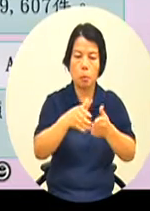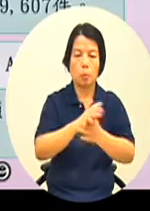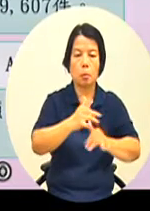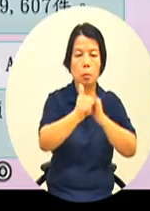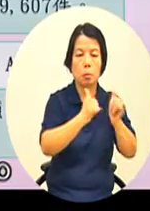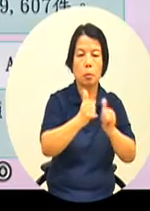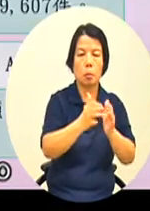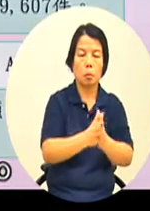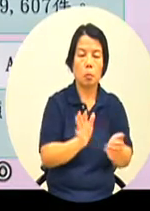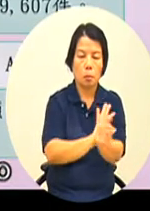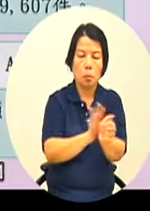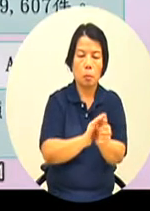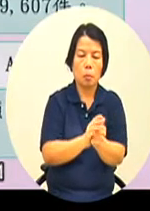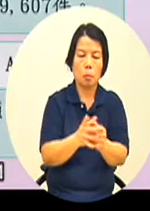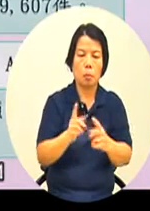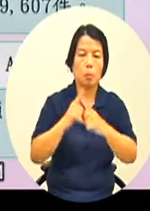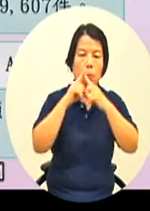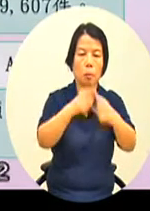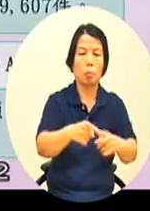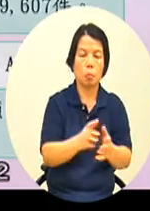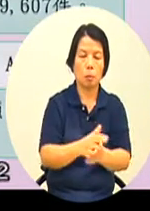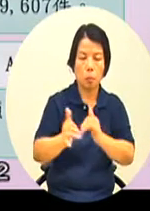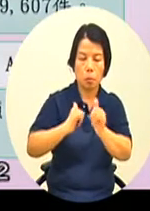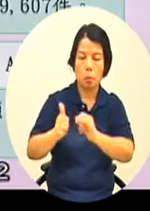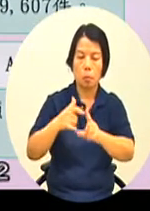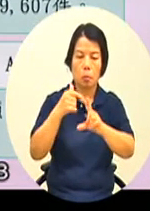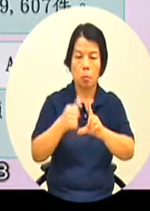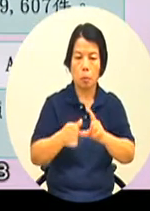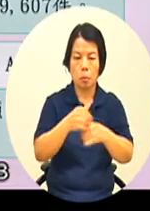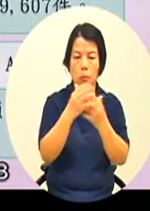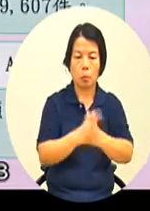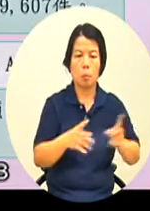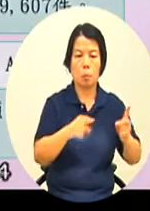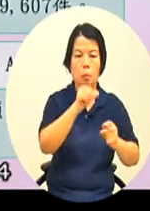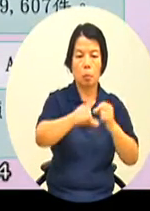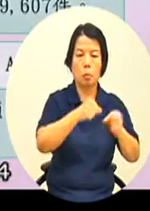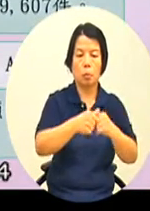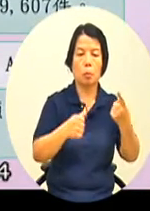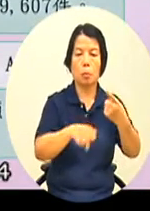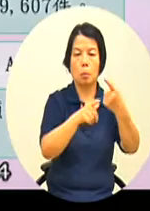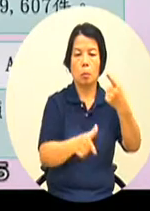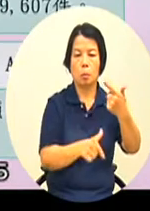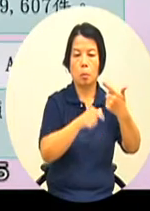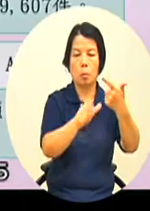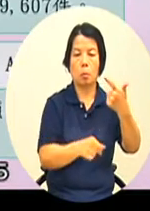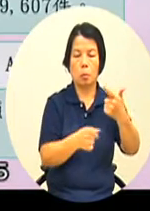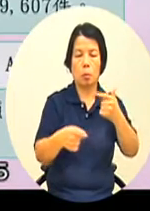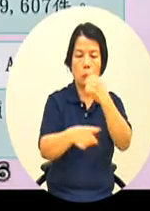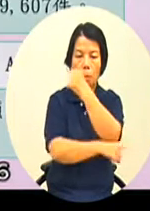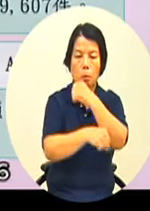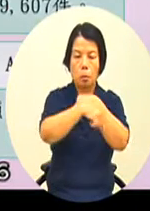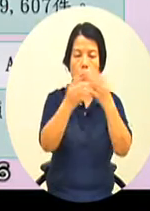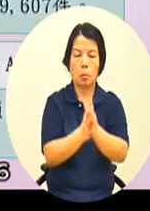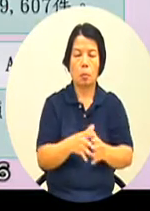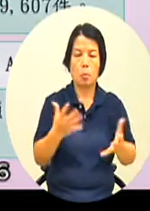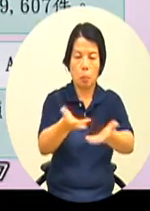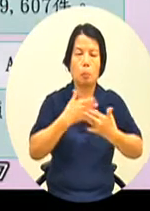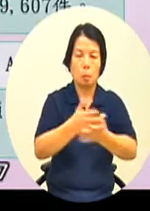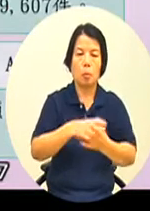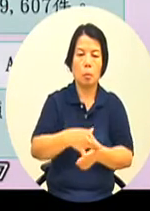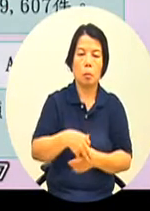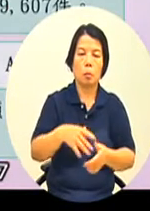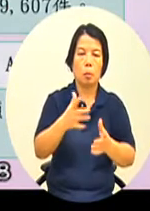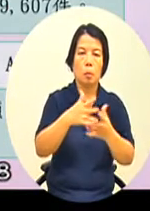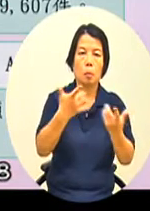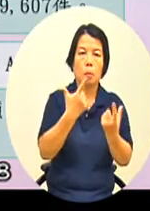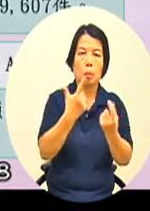众，我们服务到家，我们服务到我们的社区。从105年6月底，我们一共受理了9607件。那